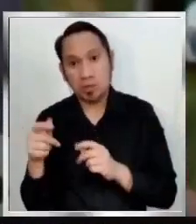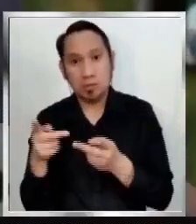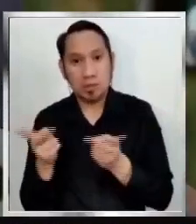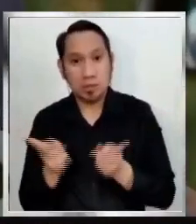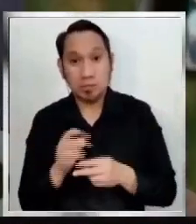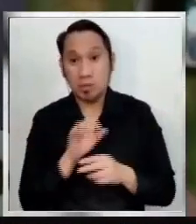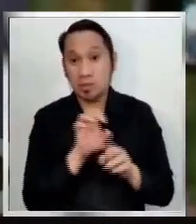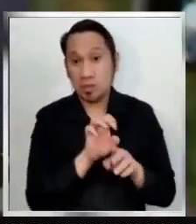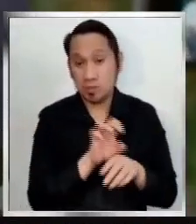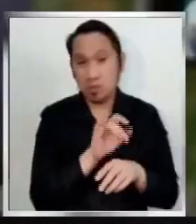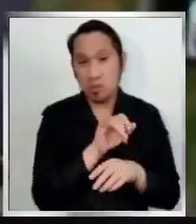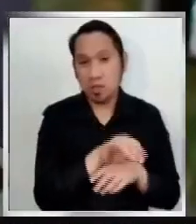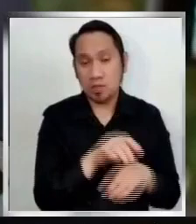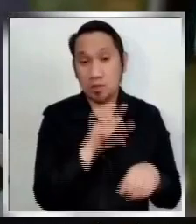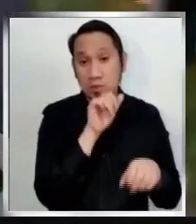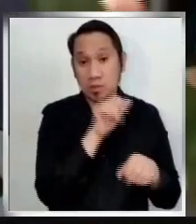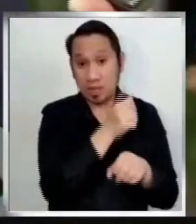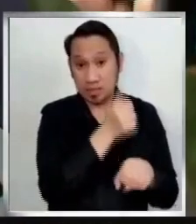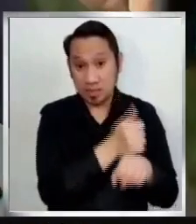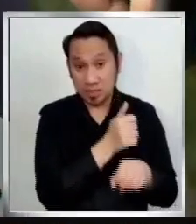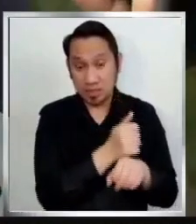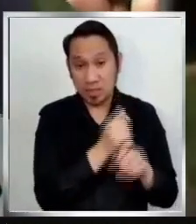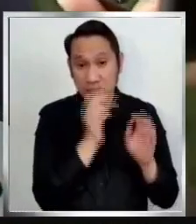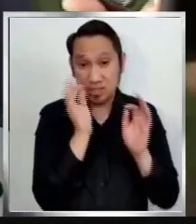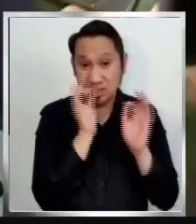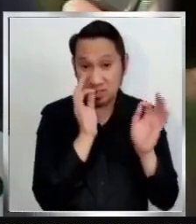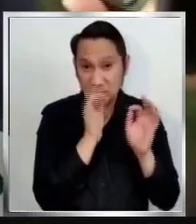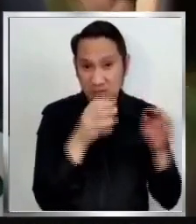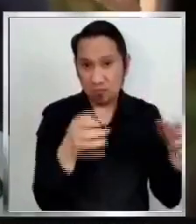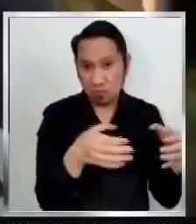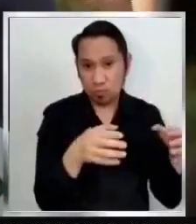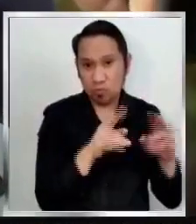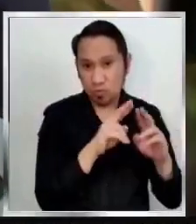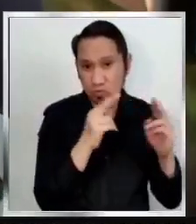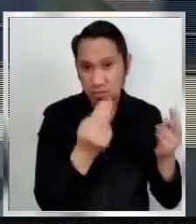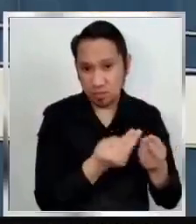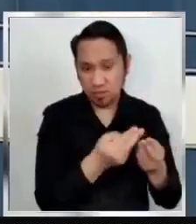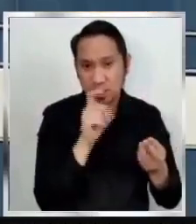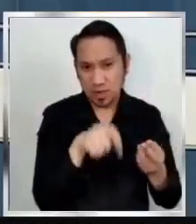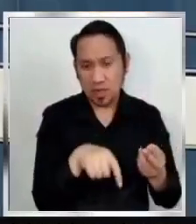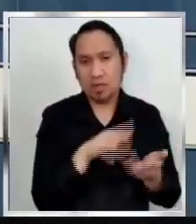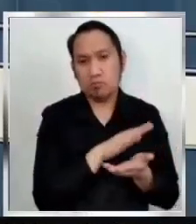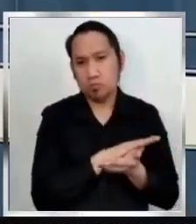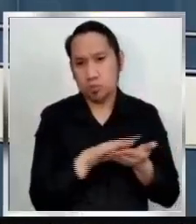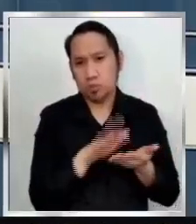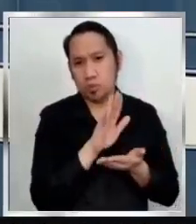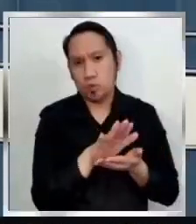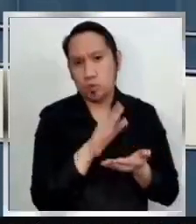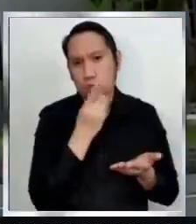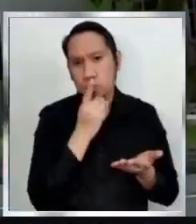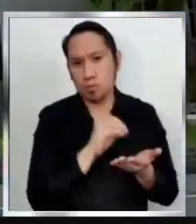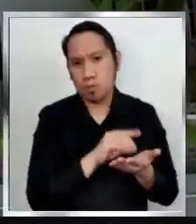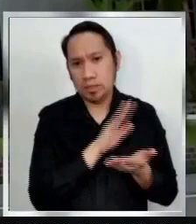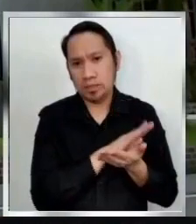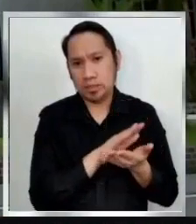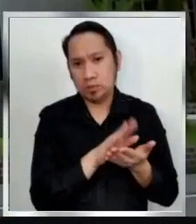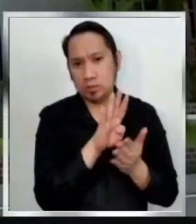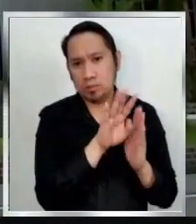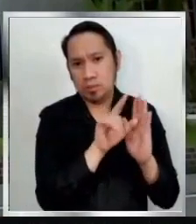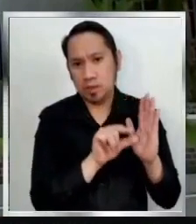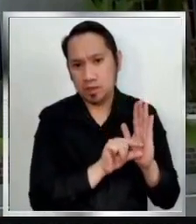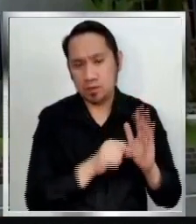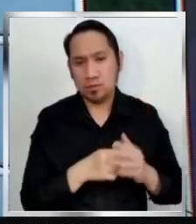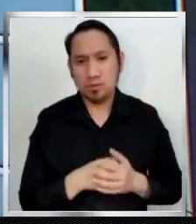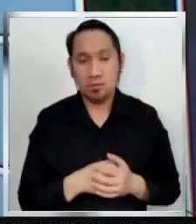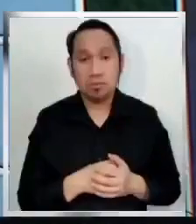drug enforcement unit, ay talagang malinis yung record mo. Pinatututukan ng DILG ang pagtatanggal sa mga